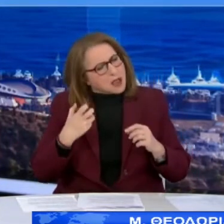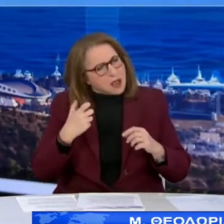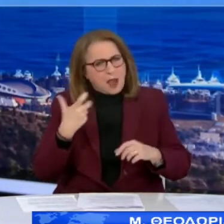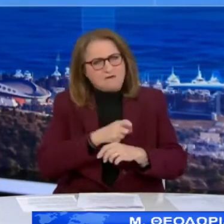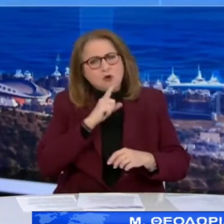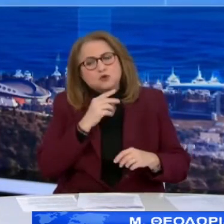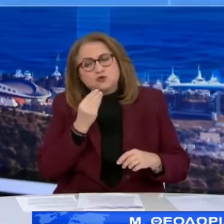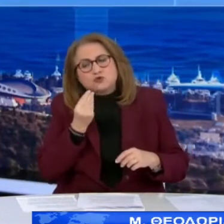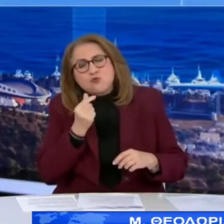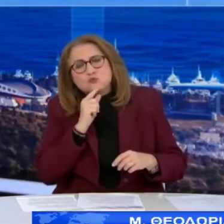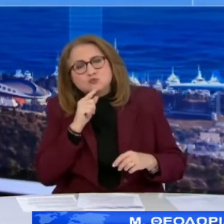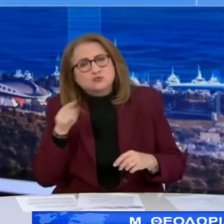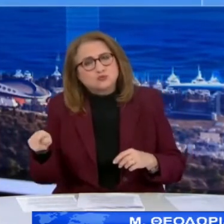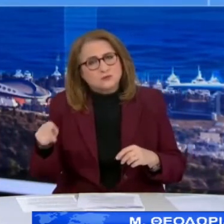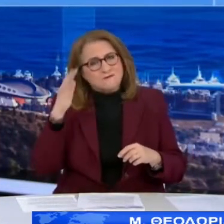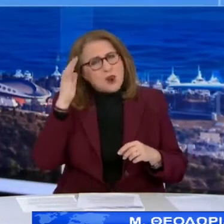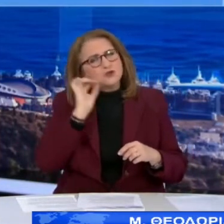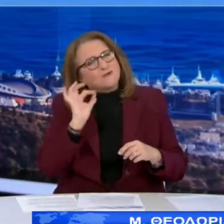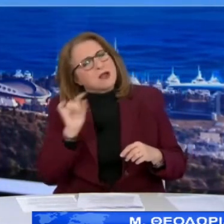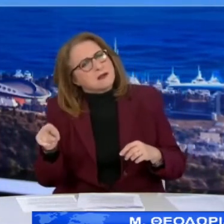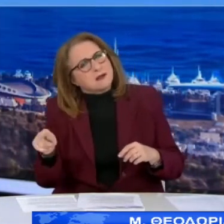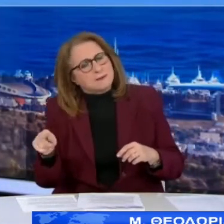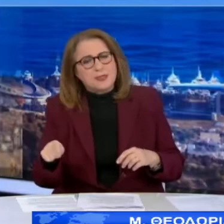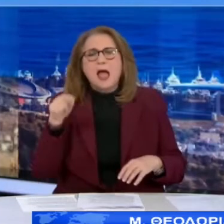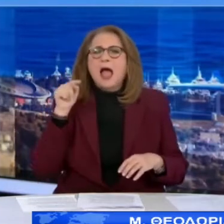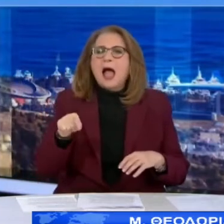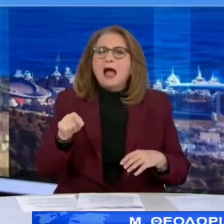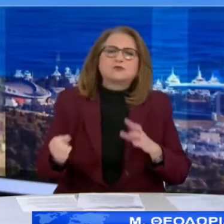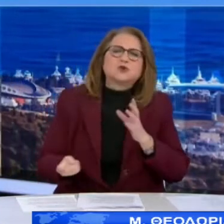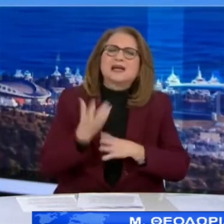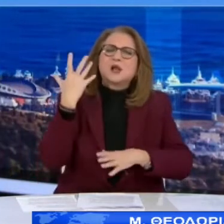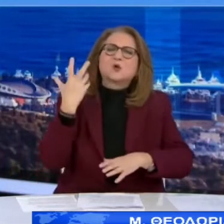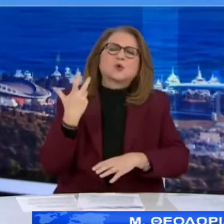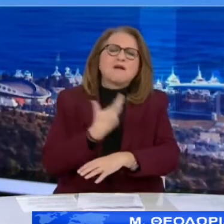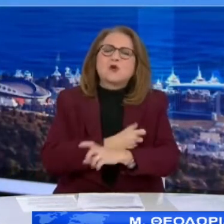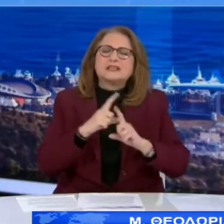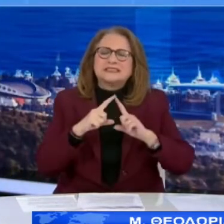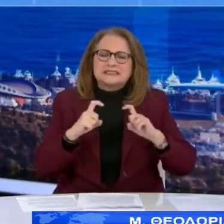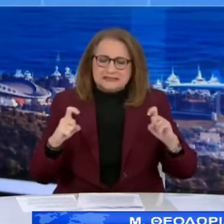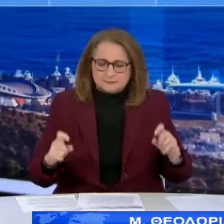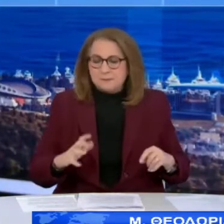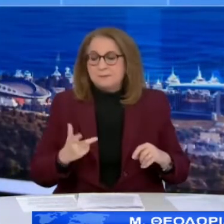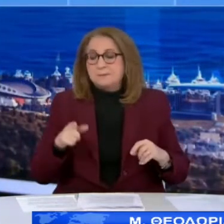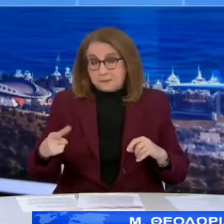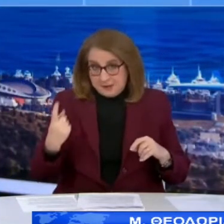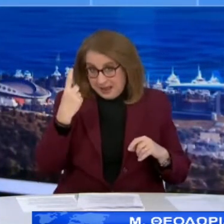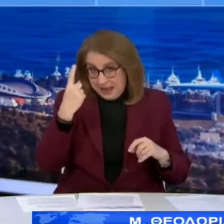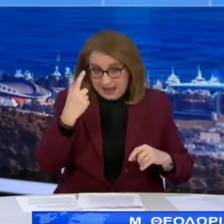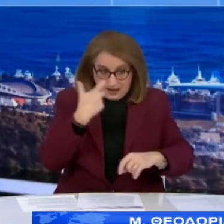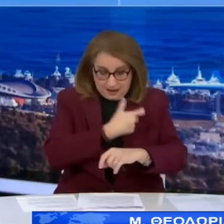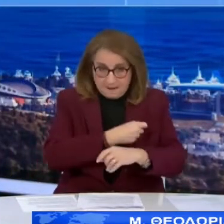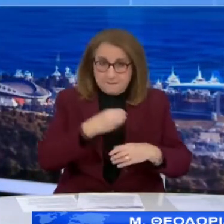αναφερθώ σε κάποια χαρακτηριστικά του νέου αυτού εμβολίου. Μία δόση εμβολίου περιέχει